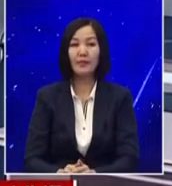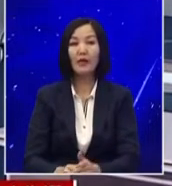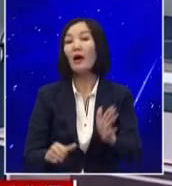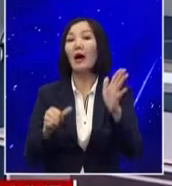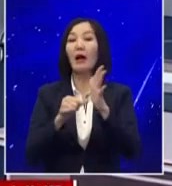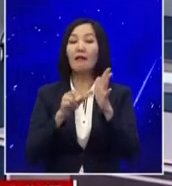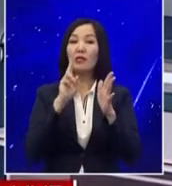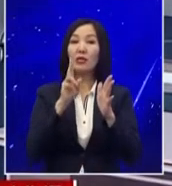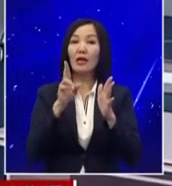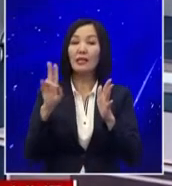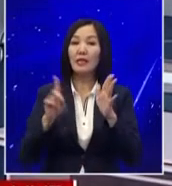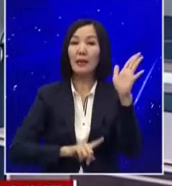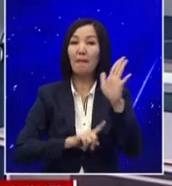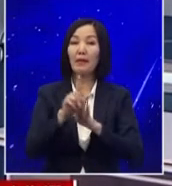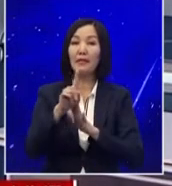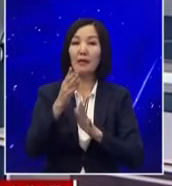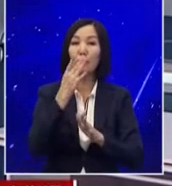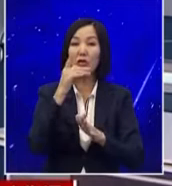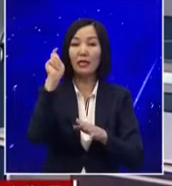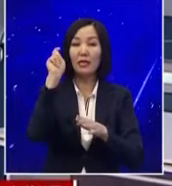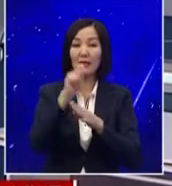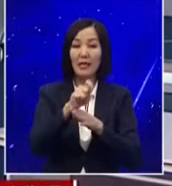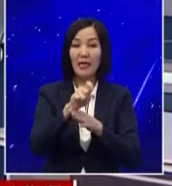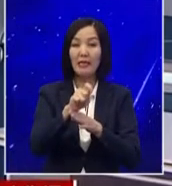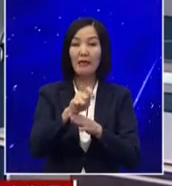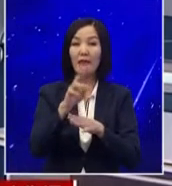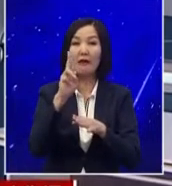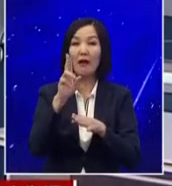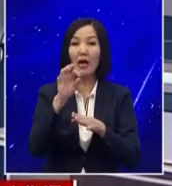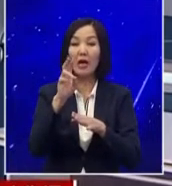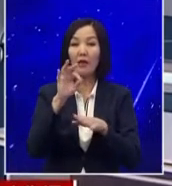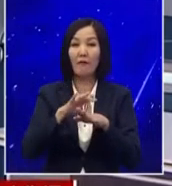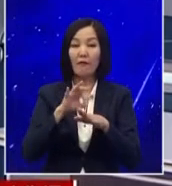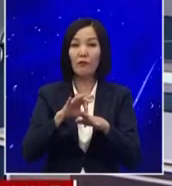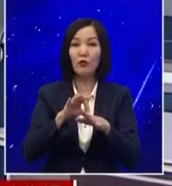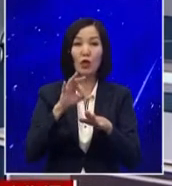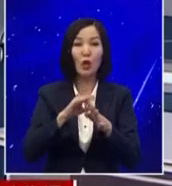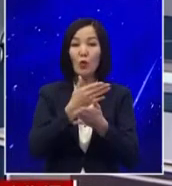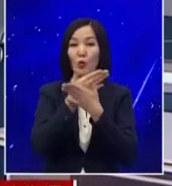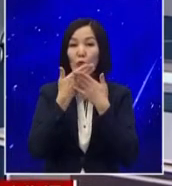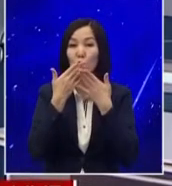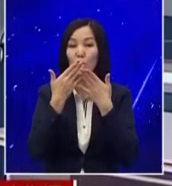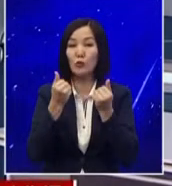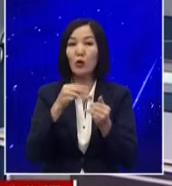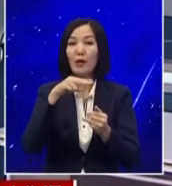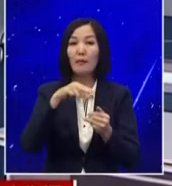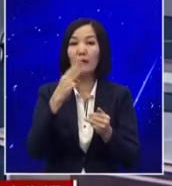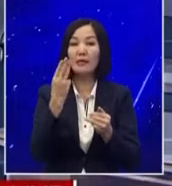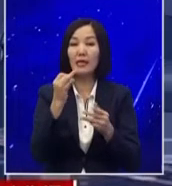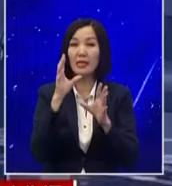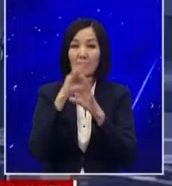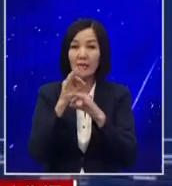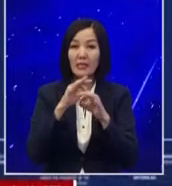6 қазаннан бастап Қазақстанға шетелден келетіндер коронавируспен ауырмайтыны, ПТР-тестпен дәлелденген анықтама әкелуі керек деген